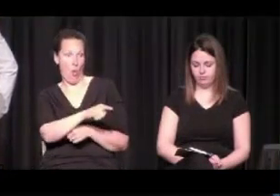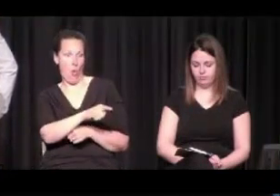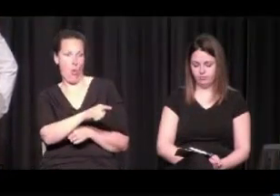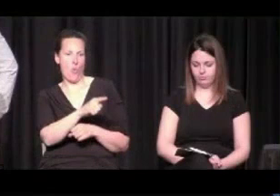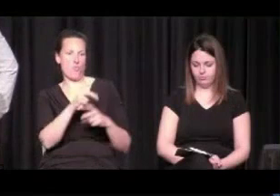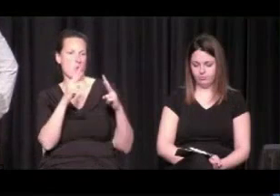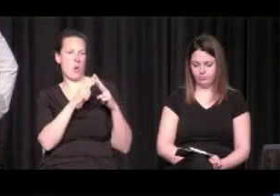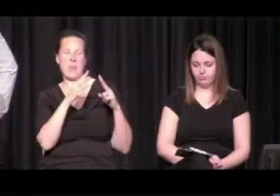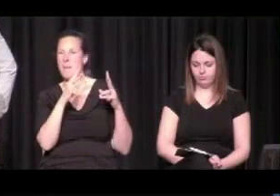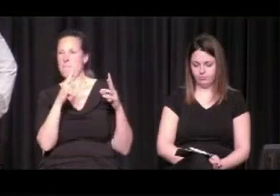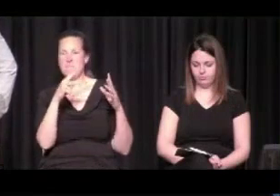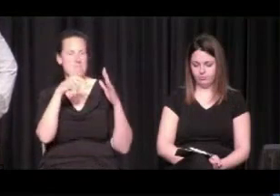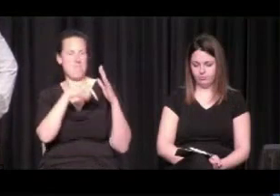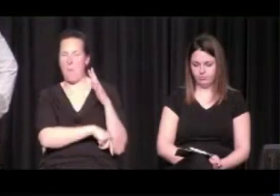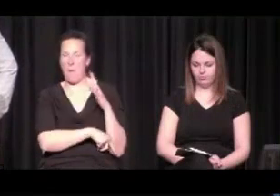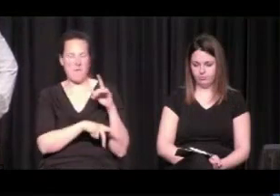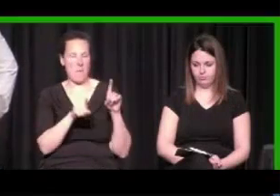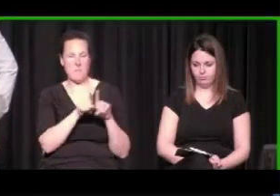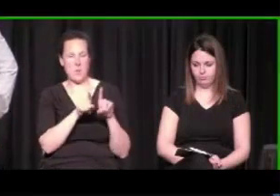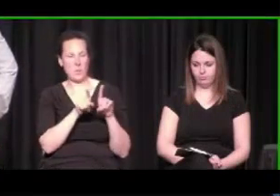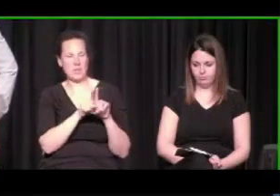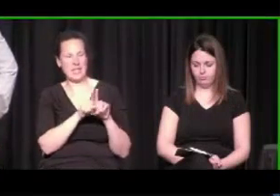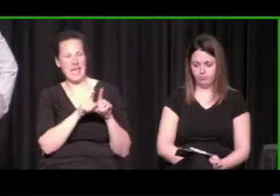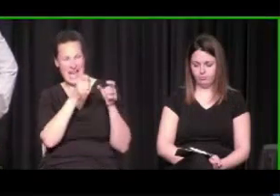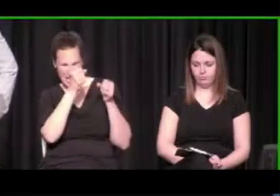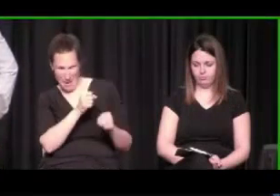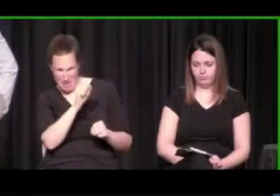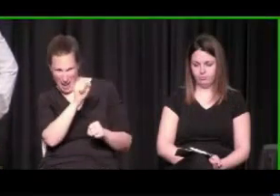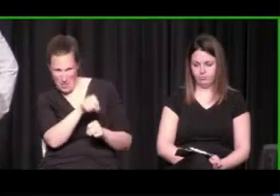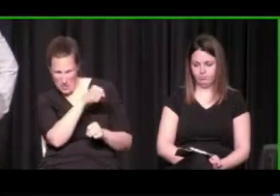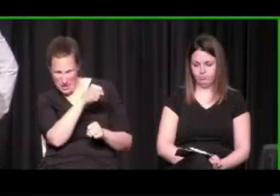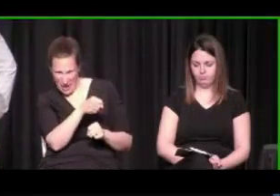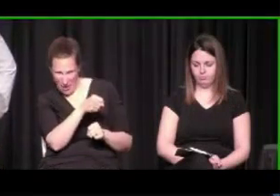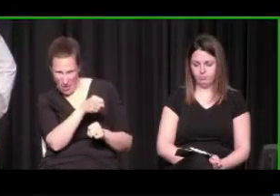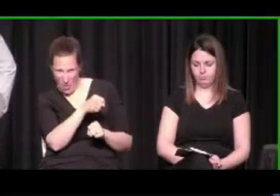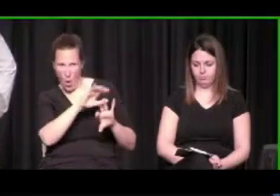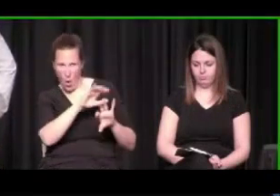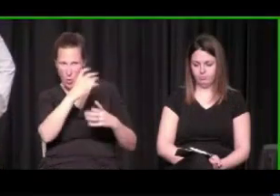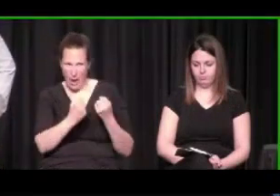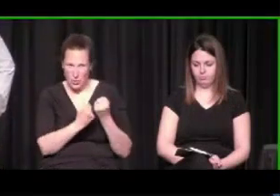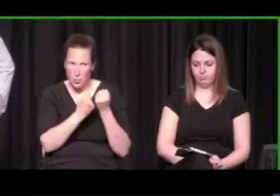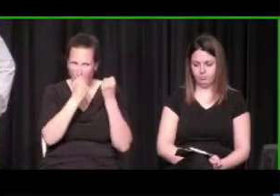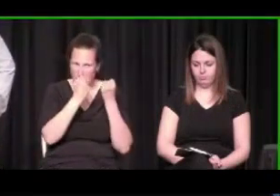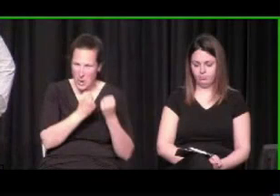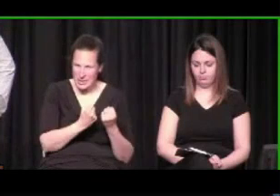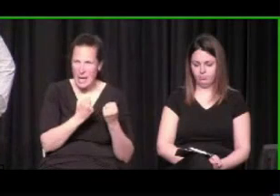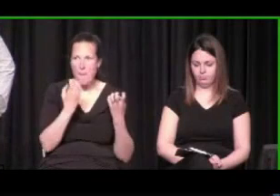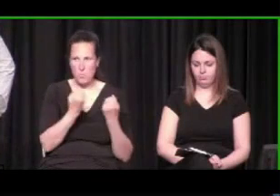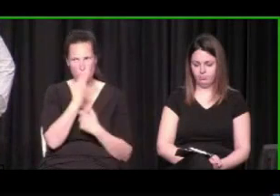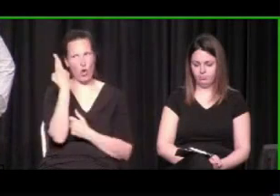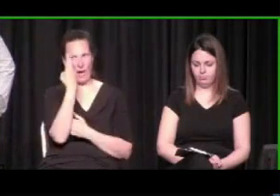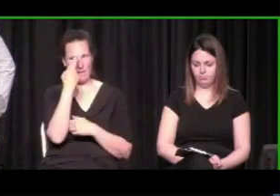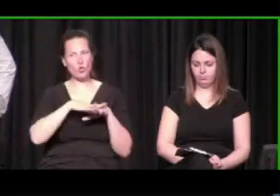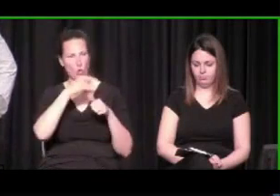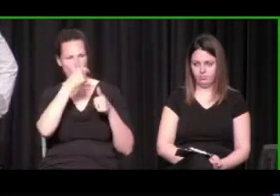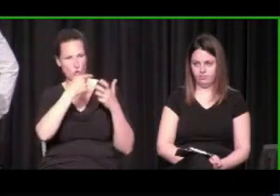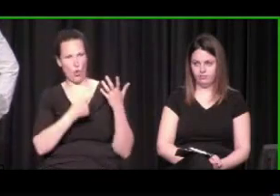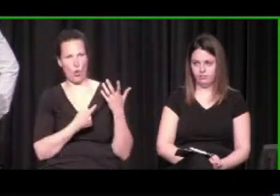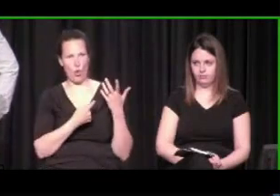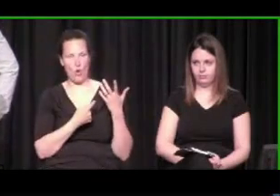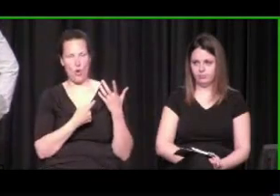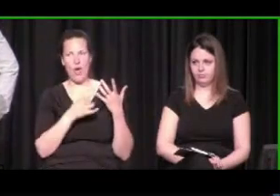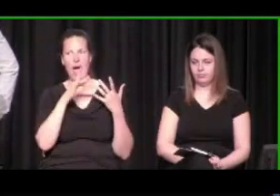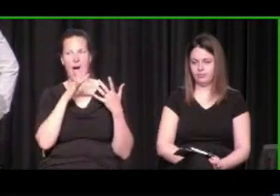de cette population, puis beaucoup de questionnements en fait sur les capacités, les occasions et le soutien à offrir aux personnes âgées qui présentent une